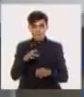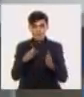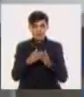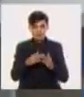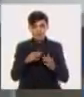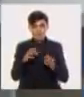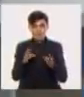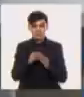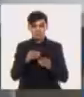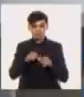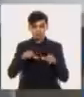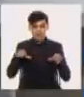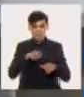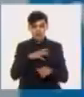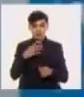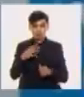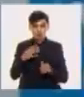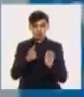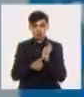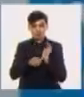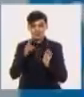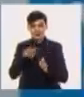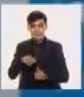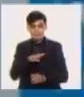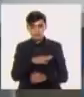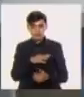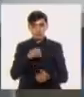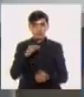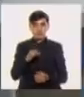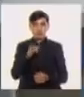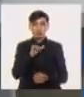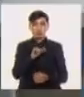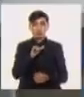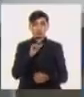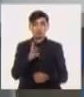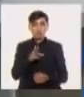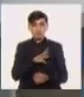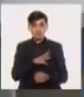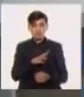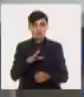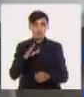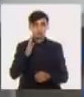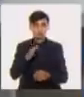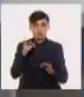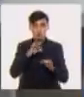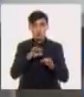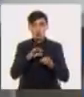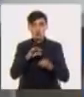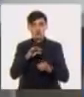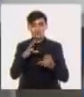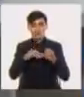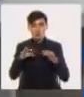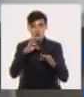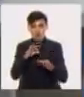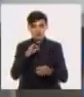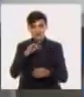шириной примерно в 40-60 километров. То есть, если у кого-то будут какие-то территориальные претензии, то